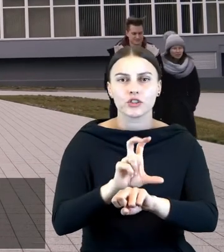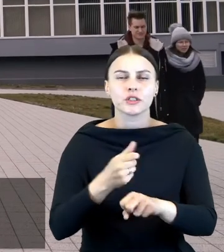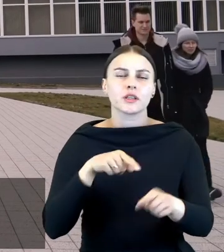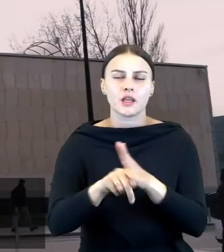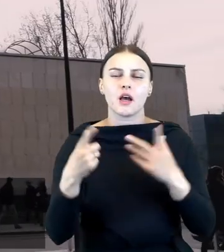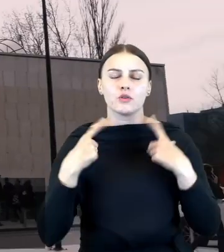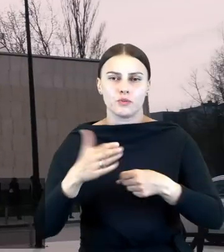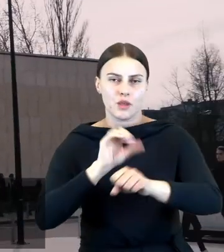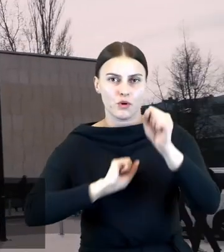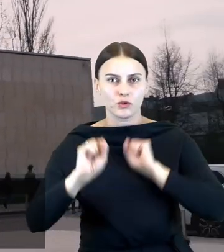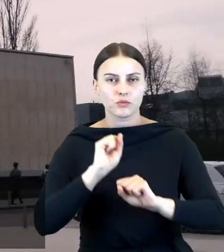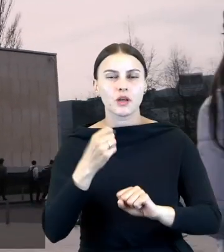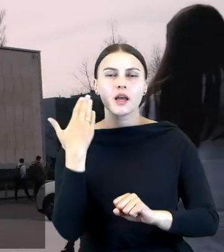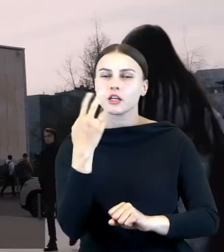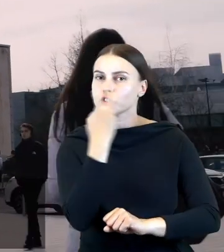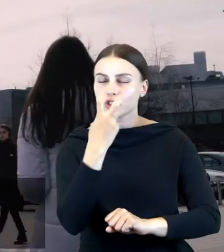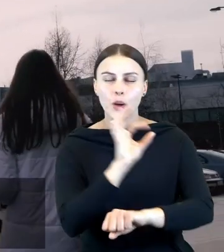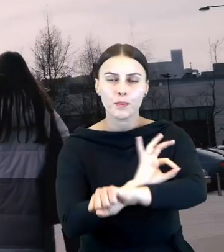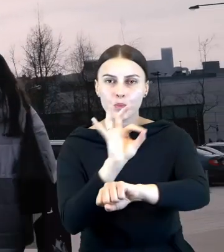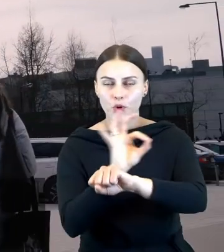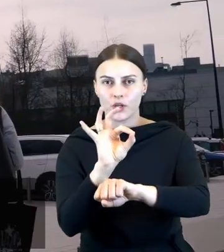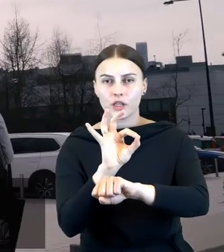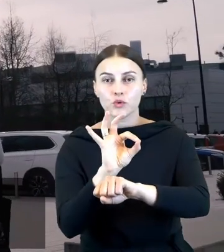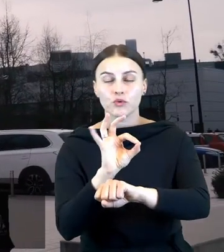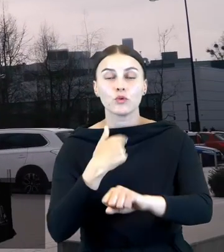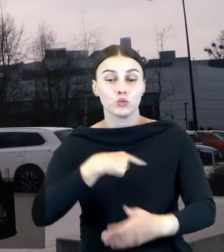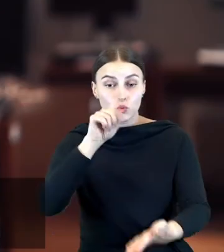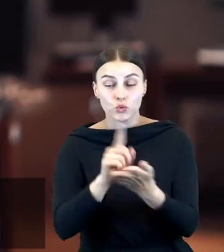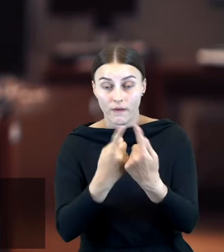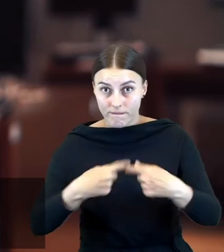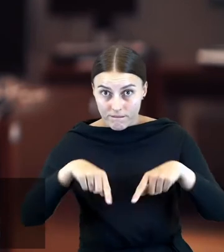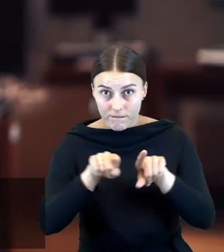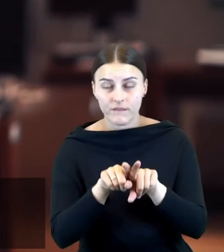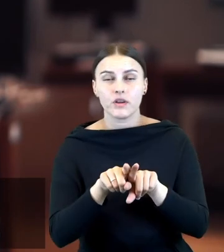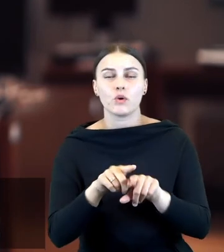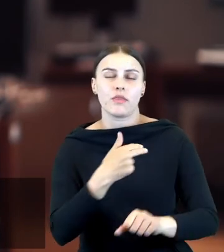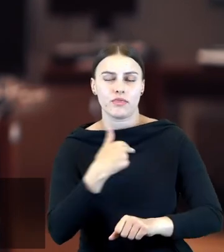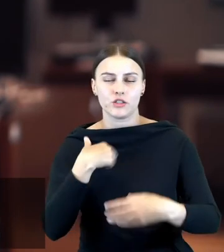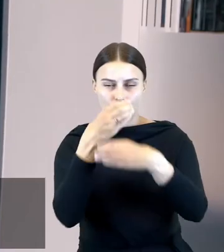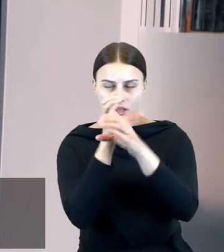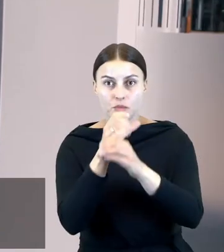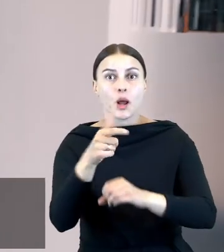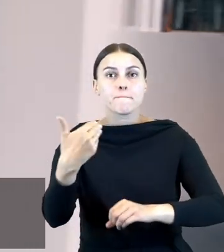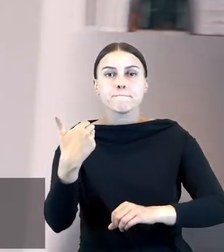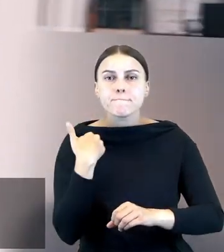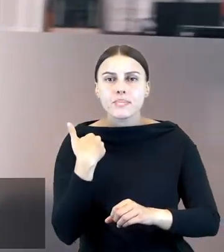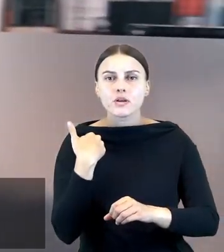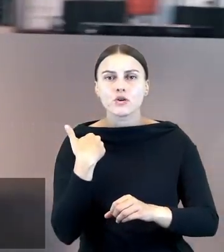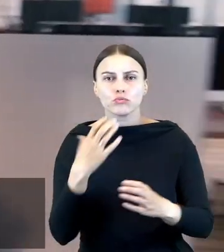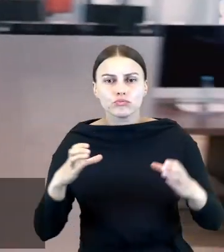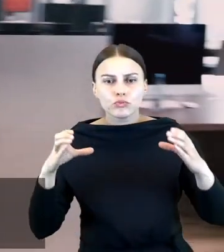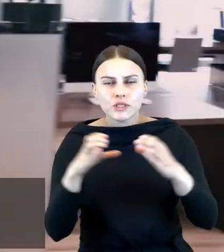niepełnosprawnościami. Jednym z ciekawych, bardzo innowacyjnych projektów, które zrealizowaliśmy w naszym laboratorium, był